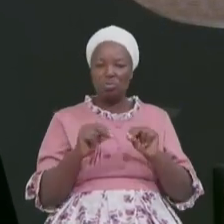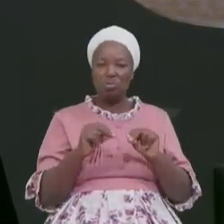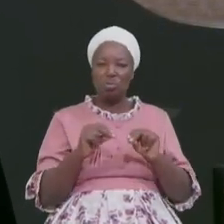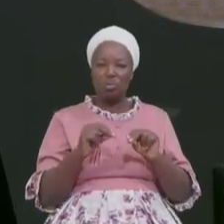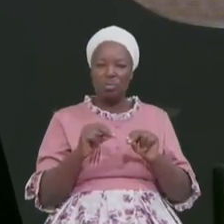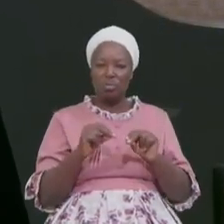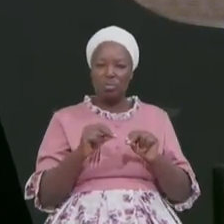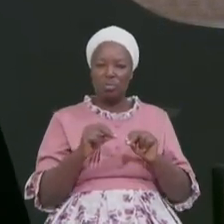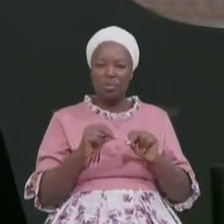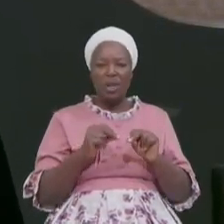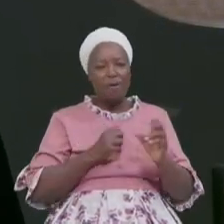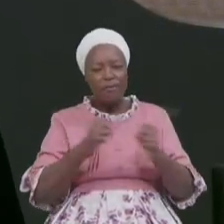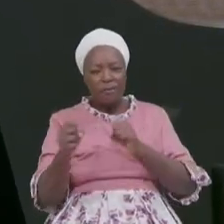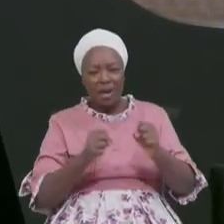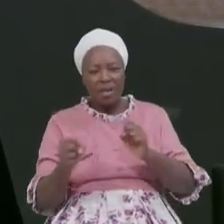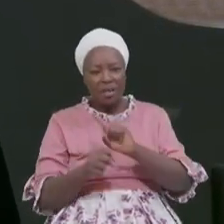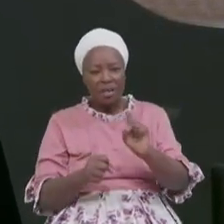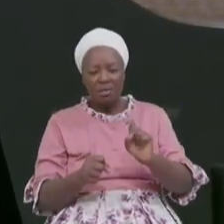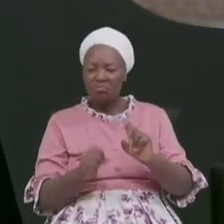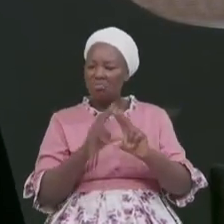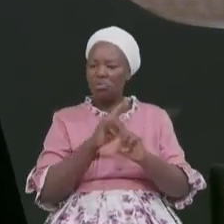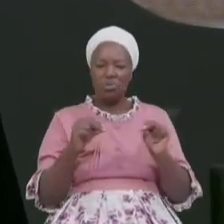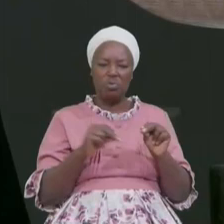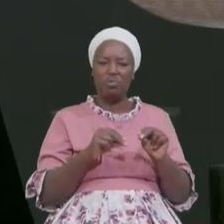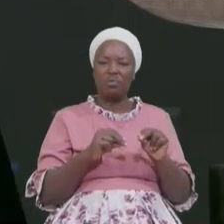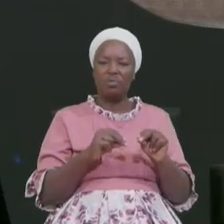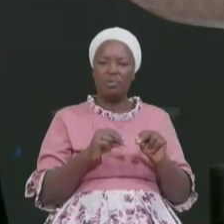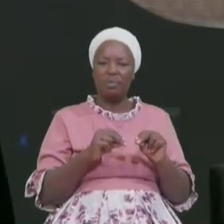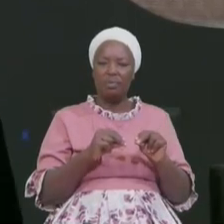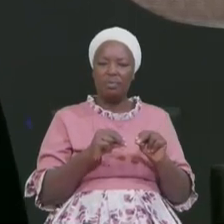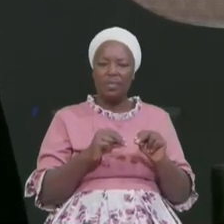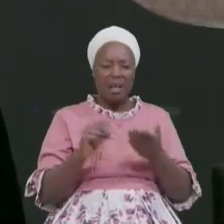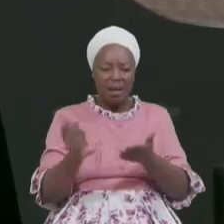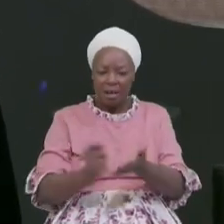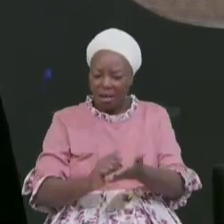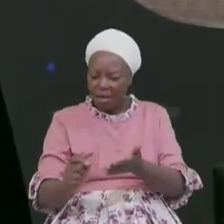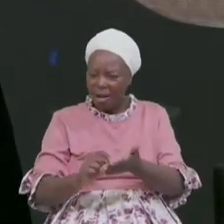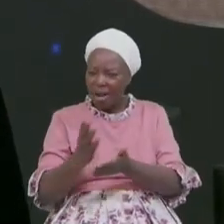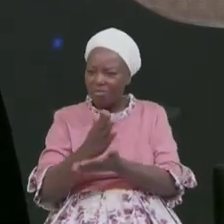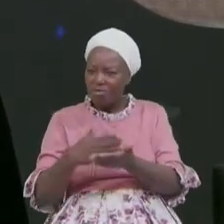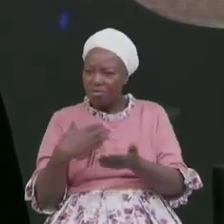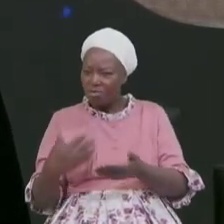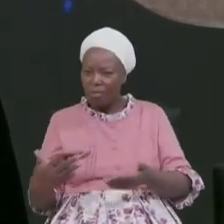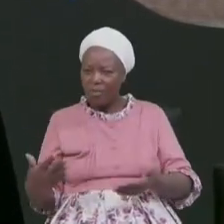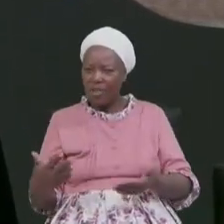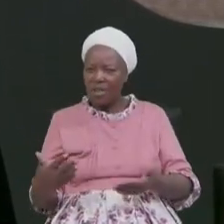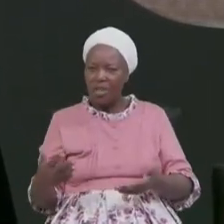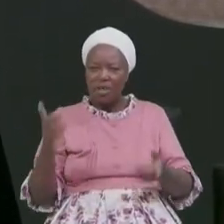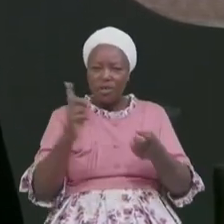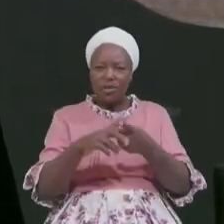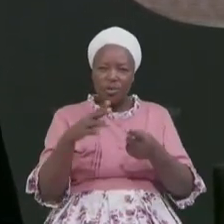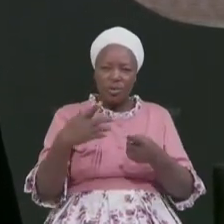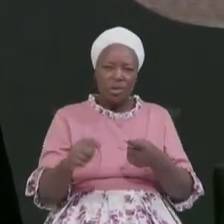Vous battre? Non. Vous lever ou écrire quelque chose sur les